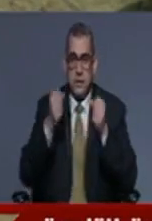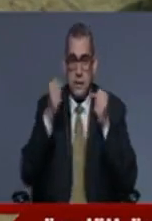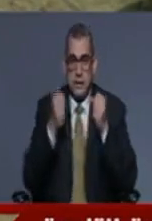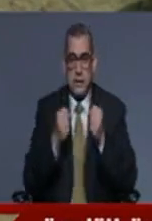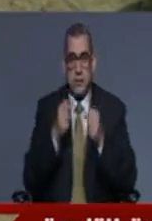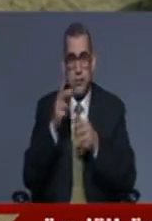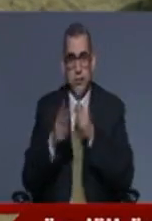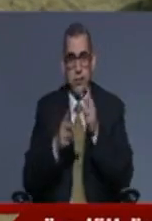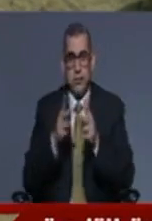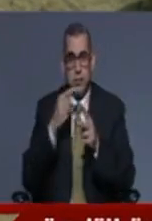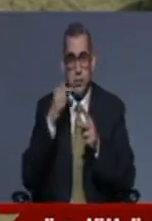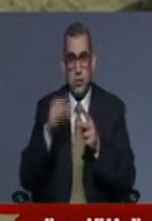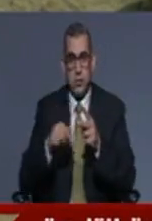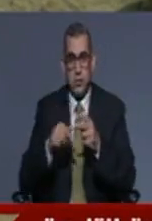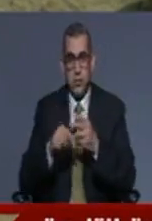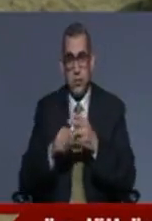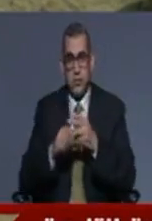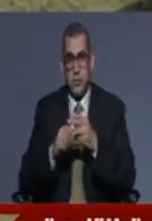الديون،